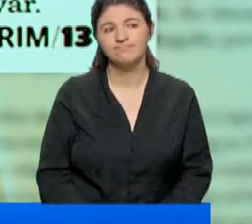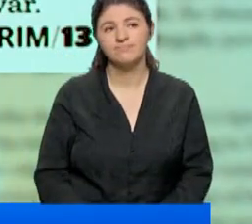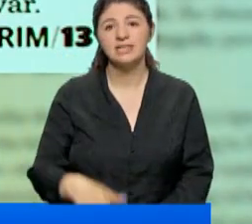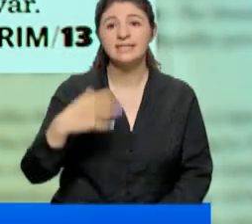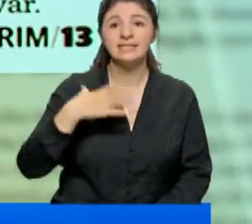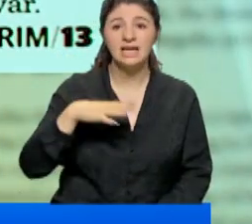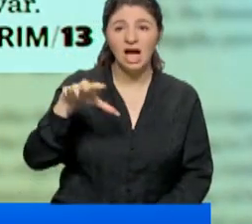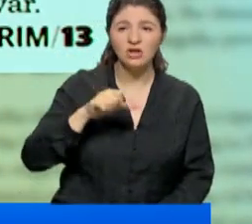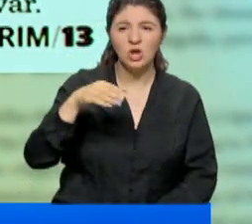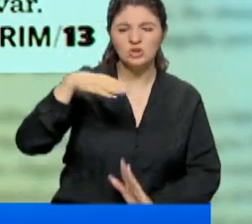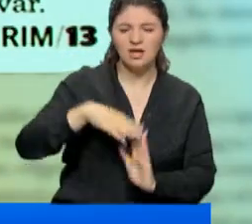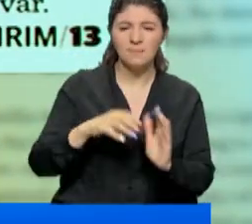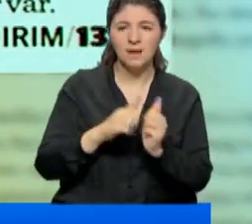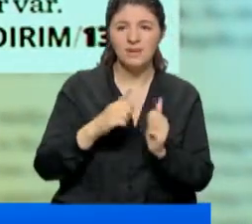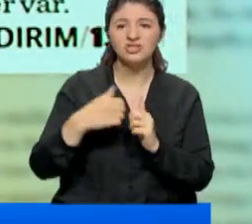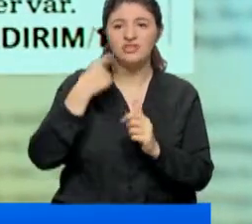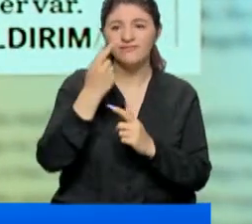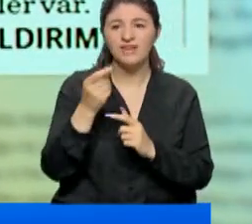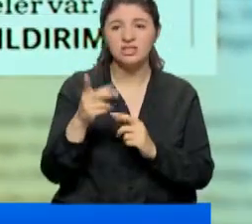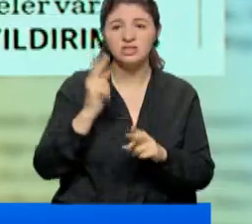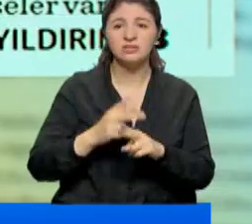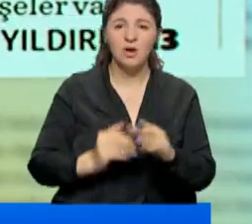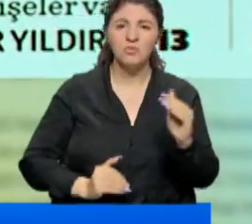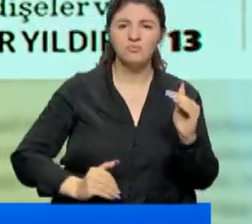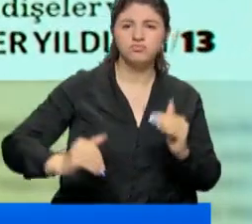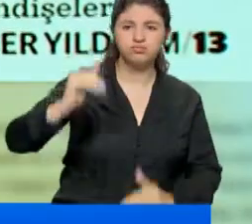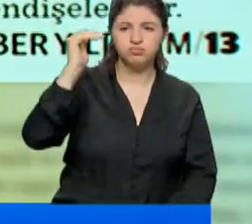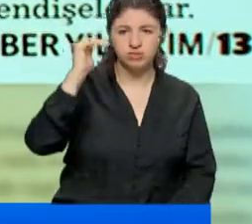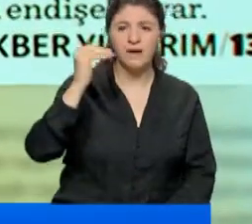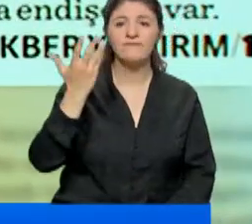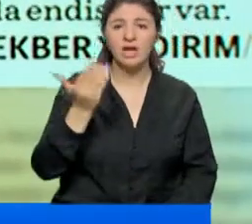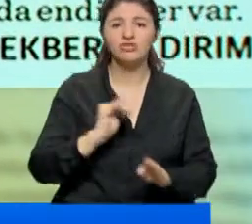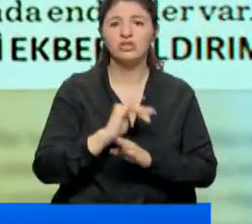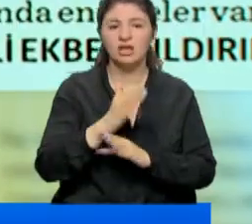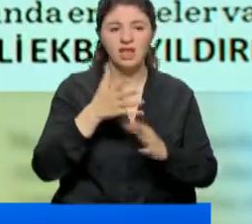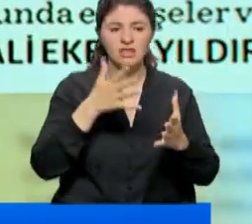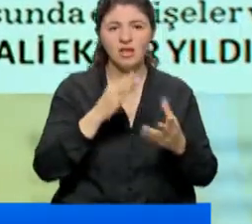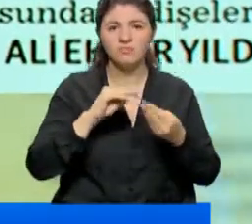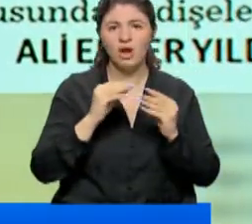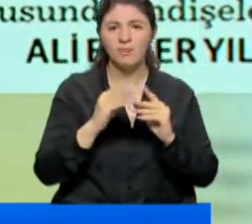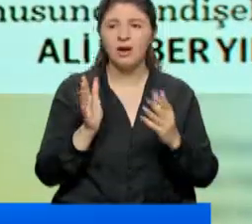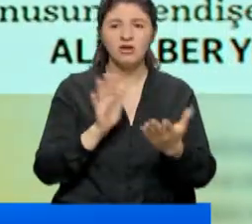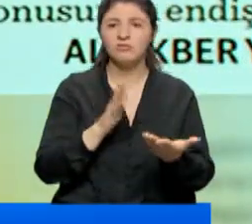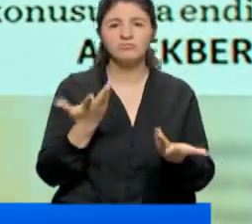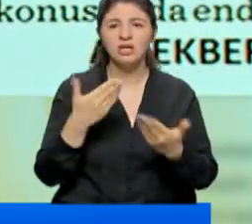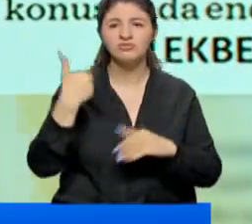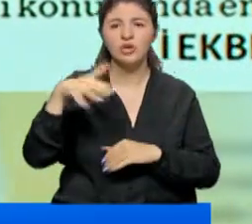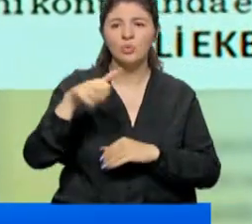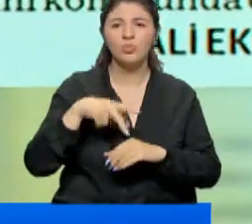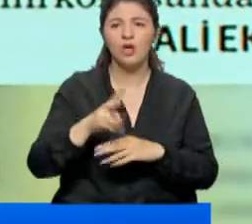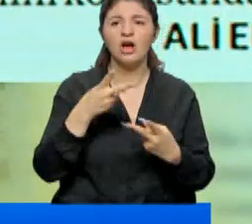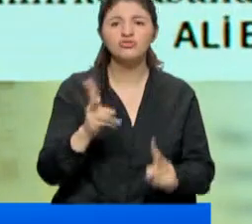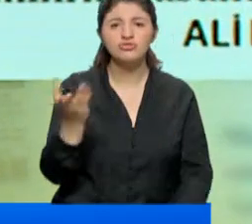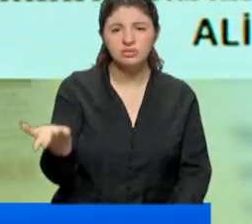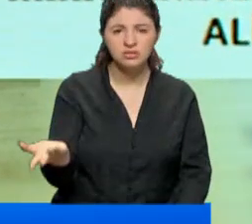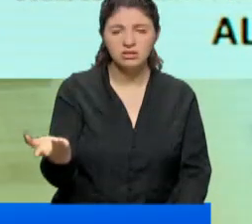arzdaki düşüşle birlikte şeker fiyatları hızla yükselmesi ve yaşama tedarik sıkıntısına karşı ithalat Yol